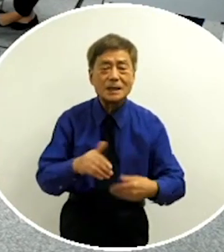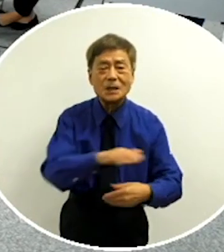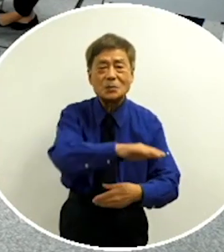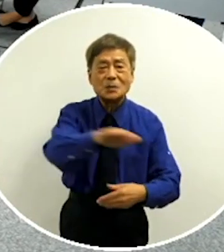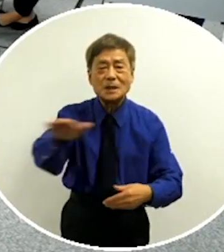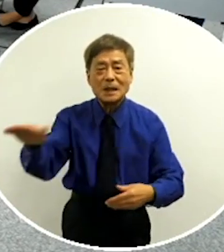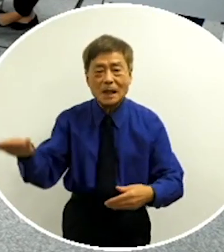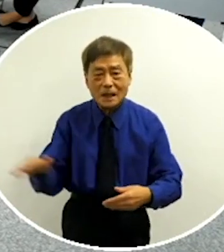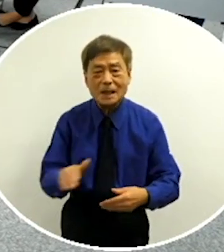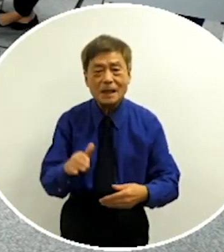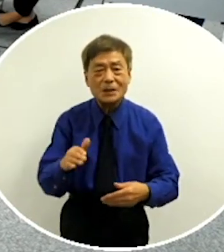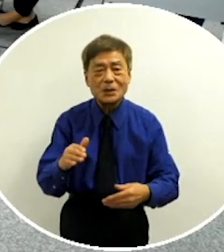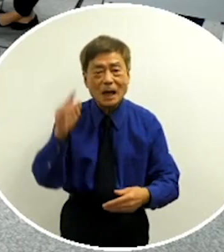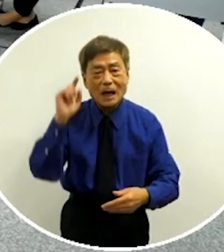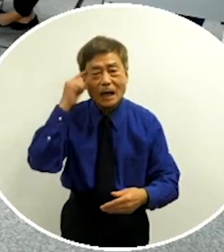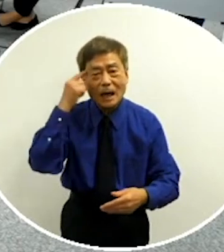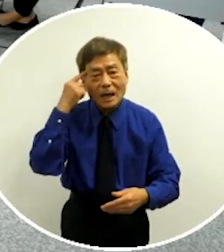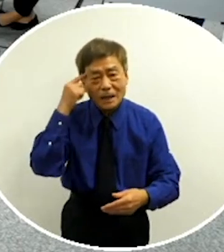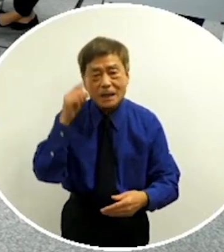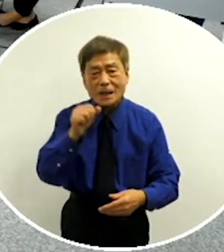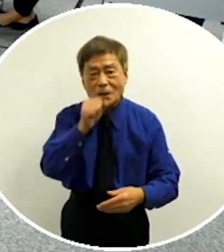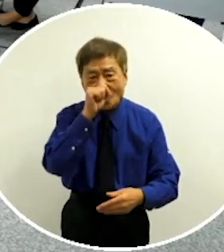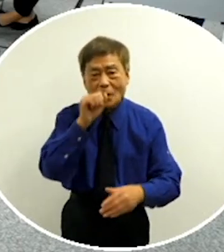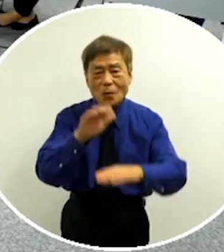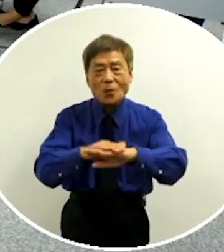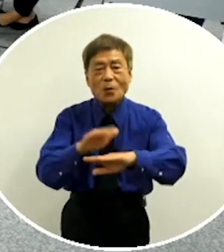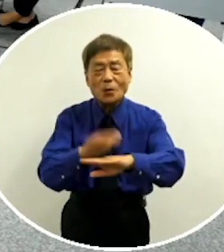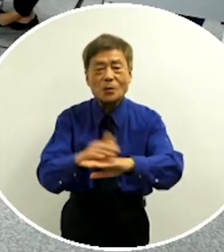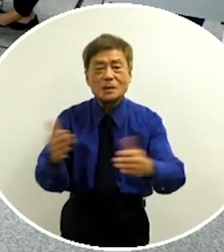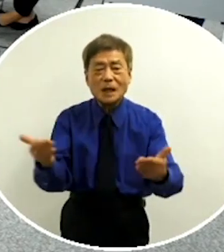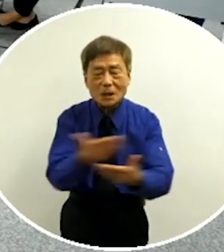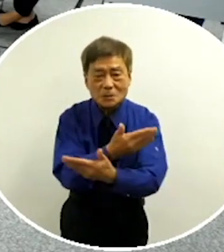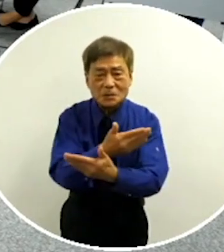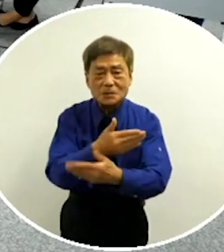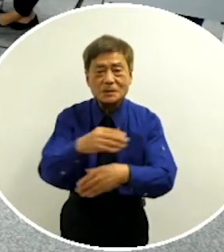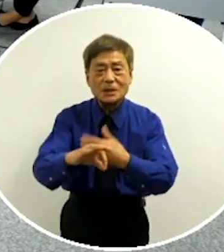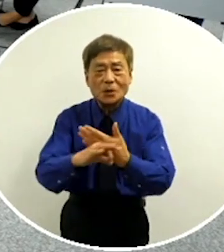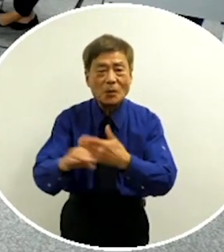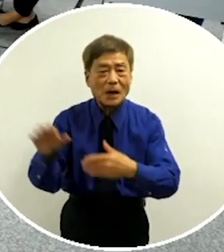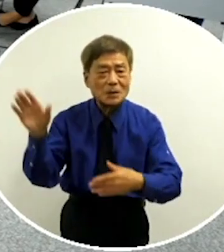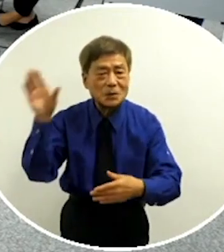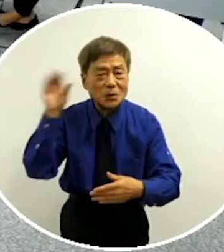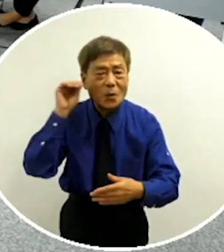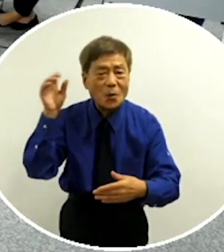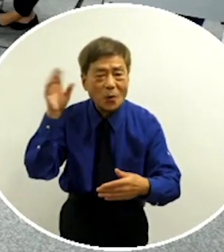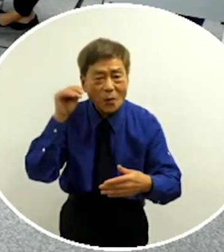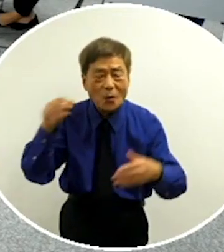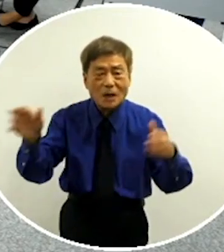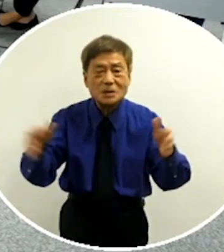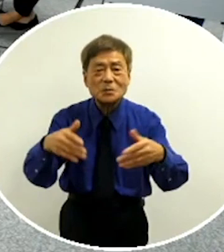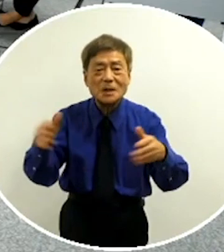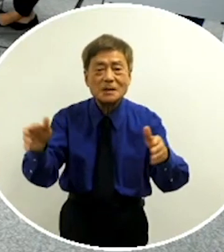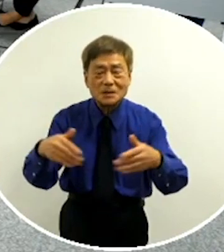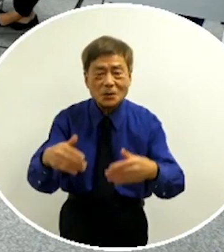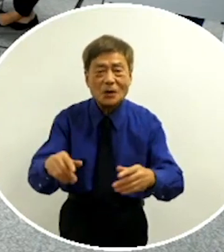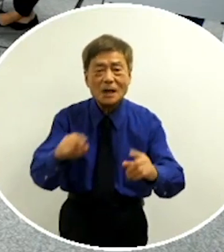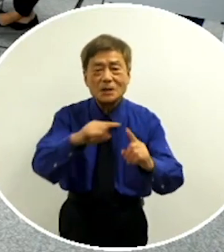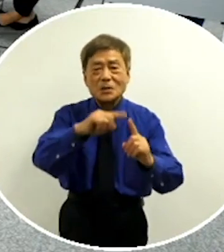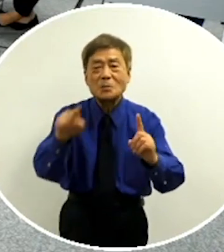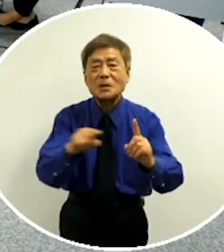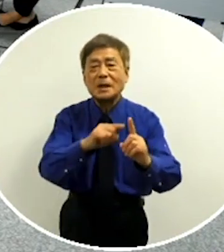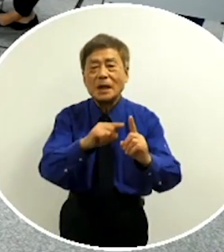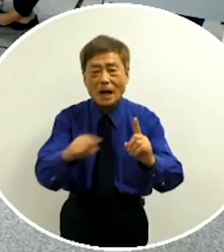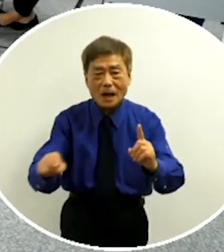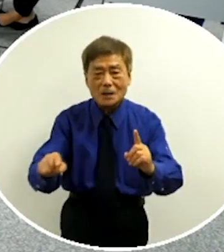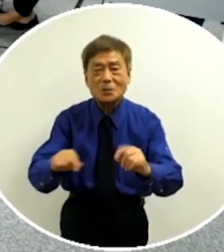やっぱり4本部だというふうに思うんですね情報を集めてあげていただいて県連の中だけではなく